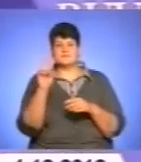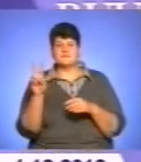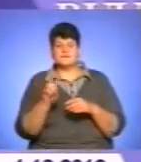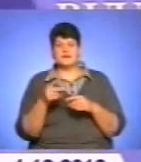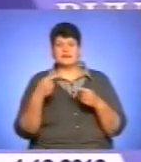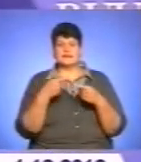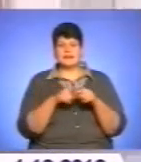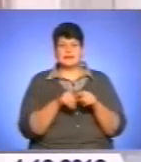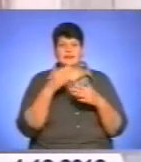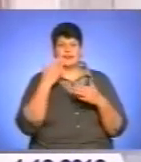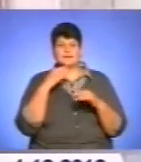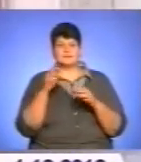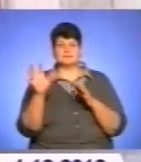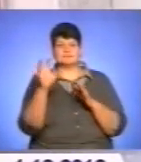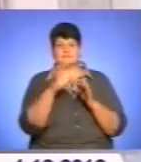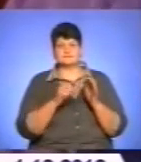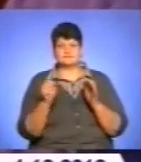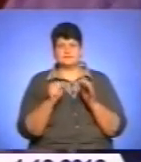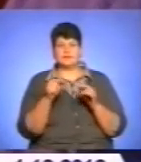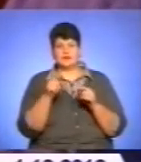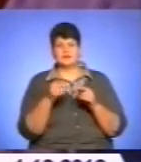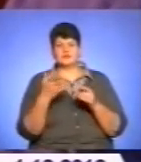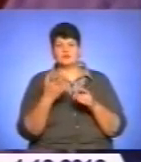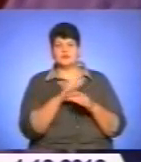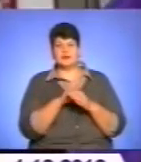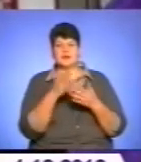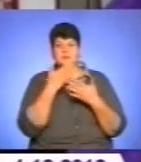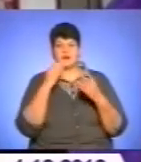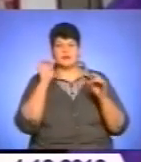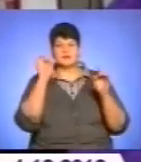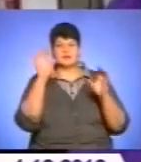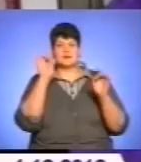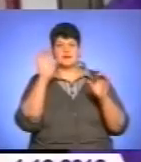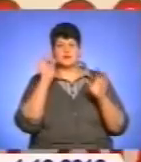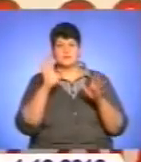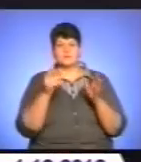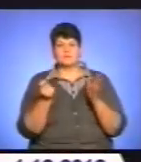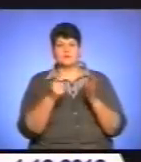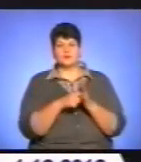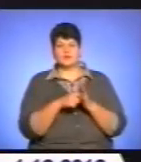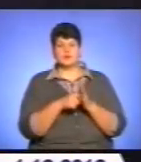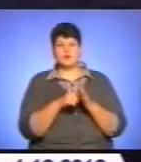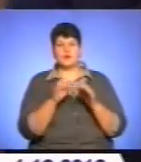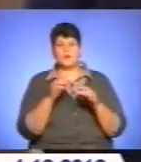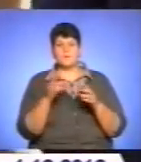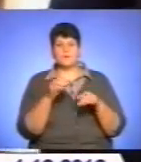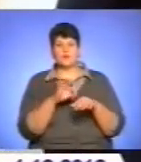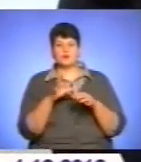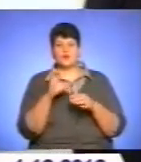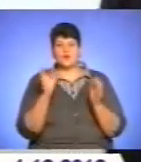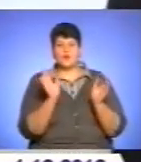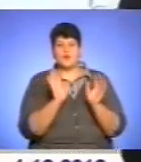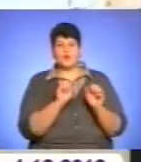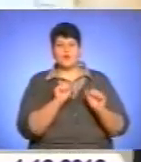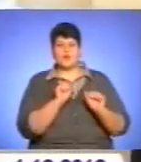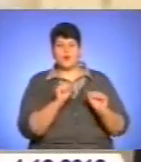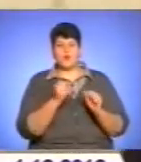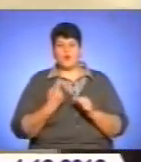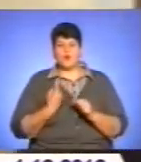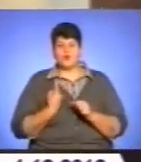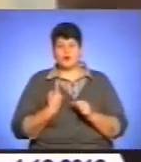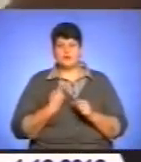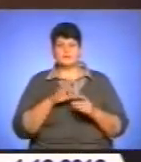зловмисників, якщо їх зберігати у квартирі, не обладнаній сигналізацією, підключеною до пульту охорони. Домушники не забираються у чужі квартири, доки не переконаються,